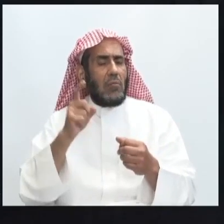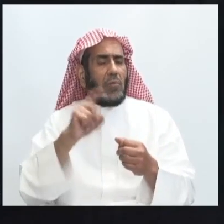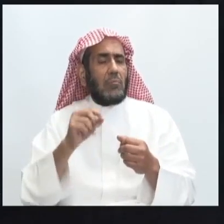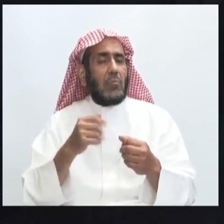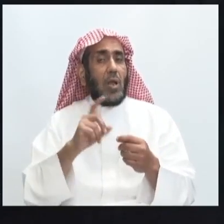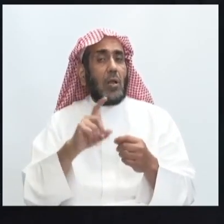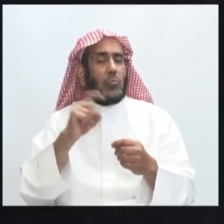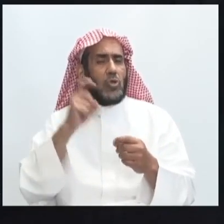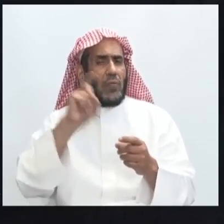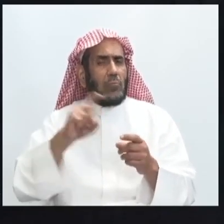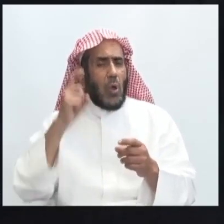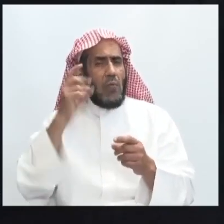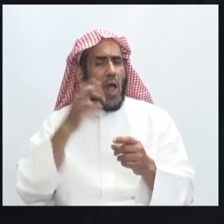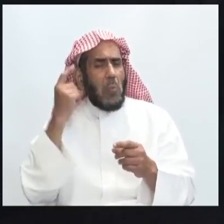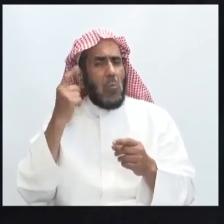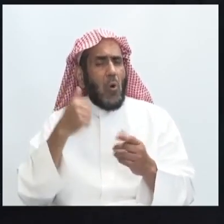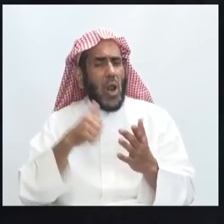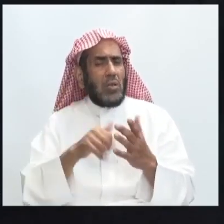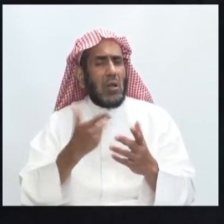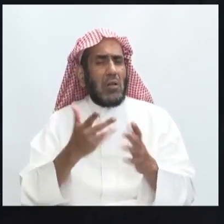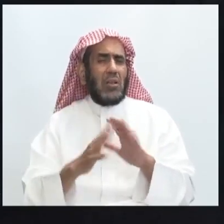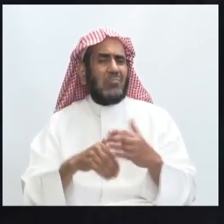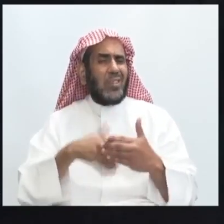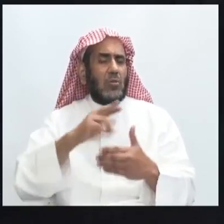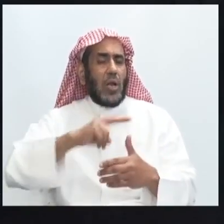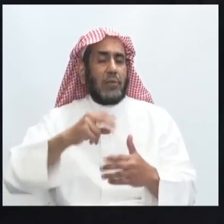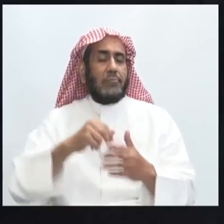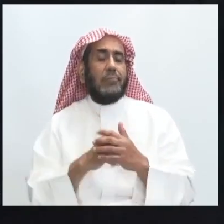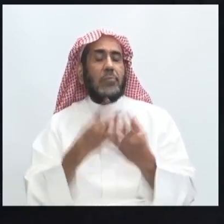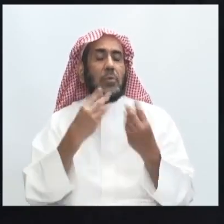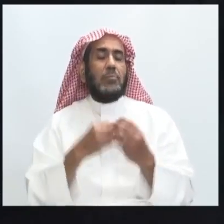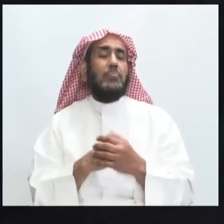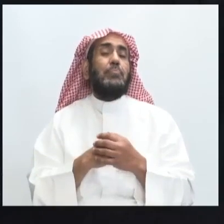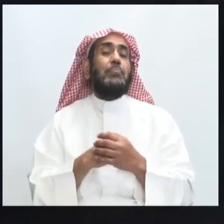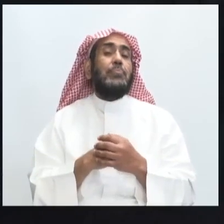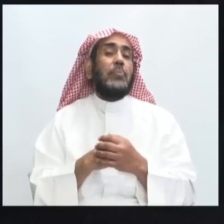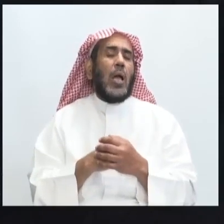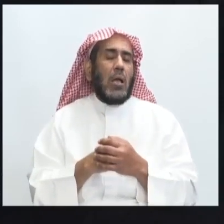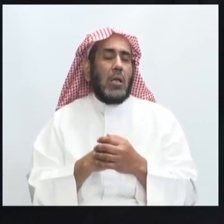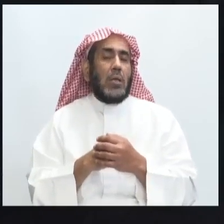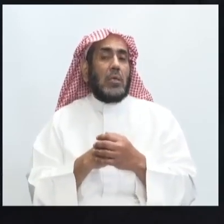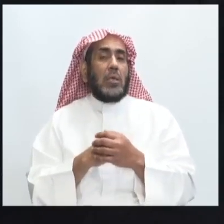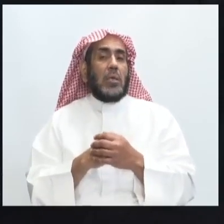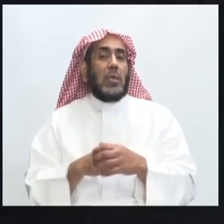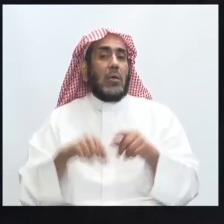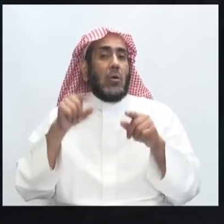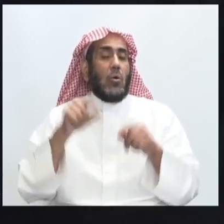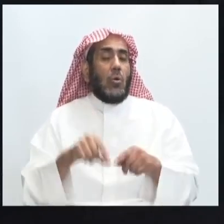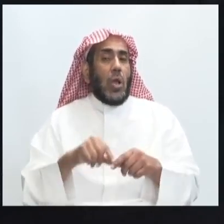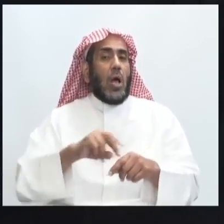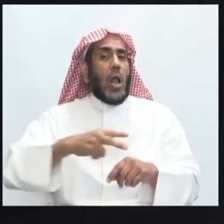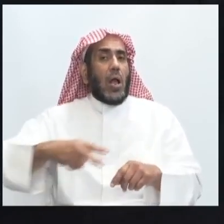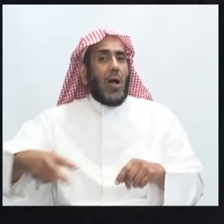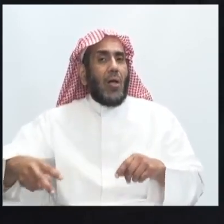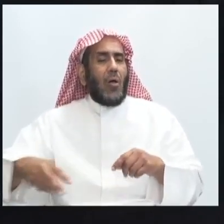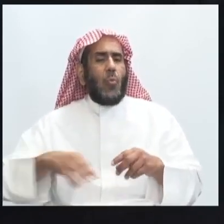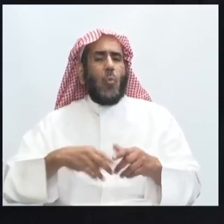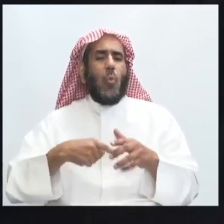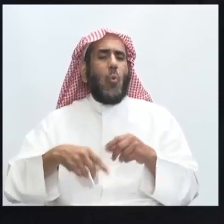المستفهم الفهم لكن قد يخرج الى غرض اخر جميل هنا الاغراض البلاغيه